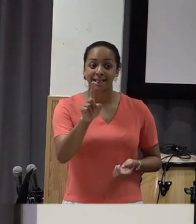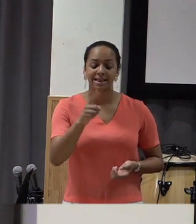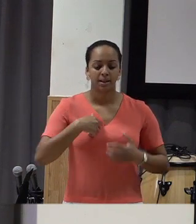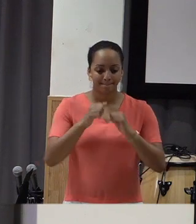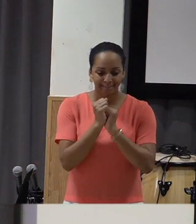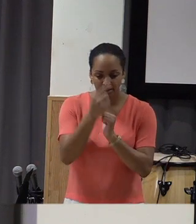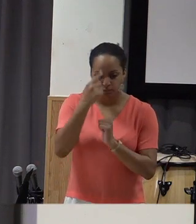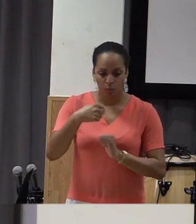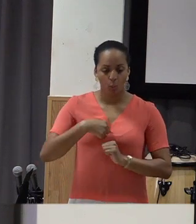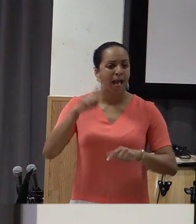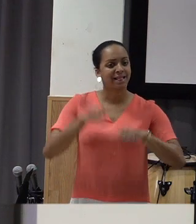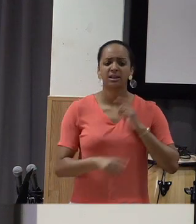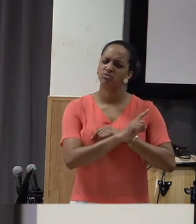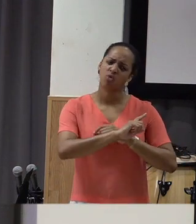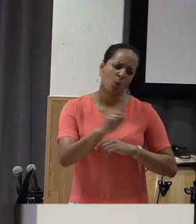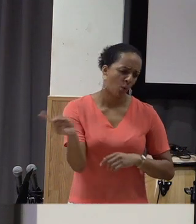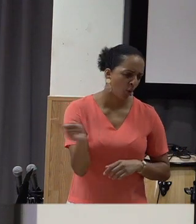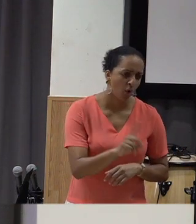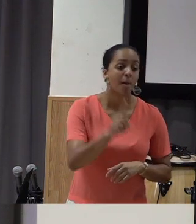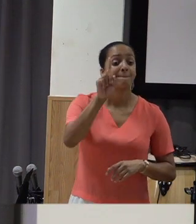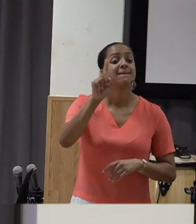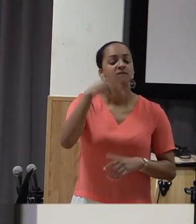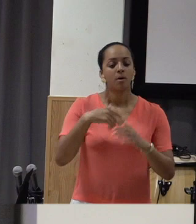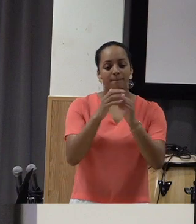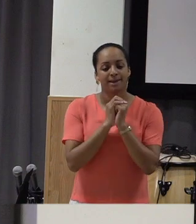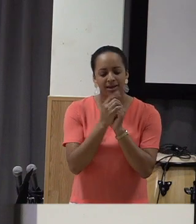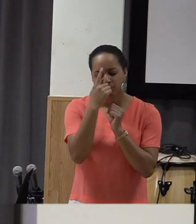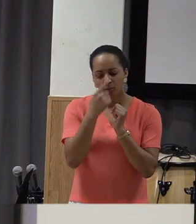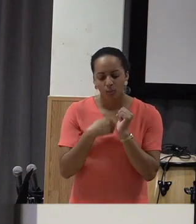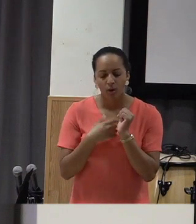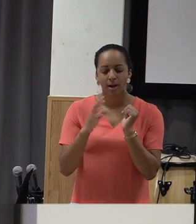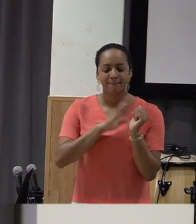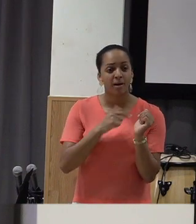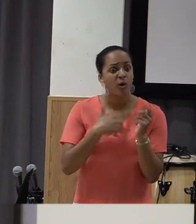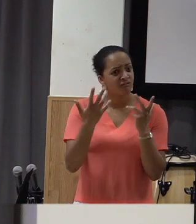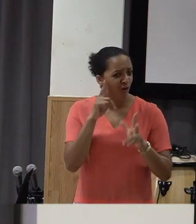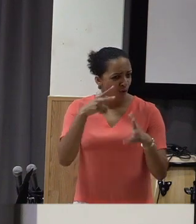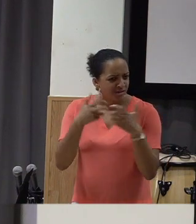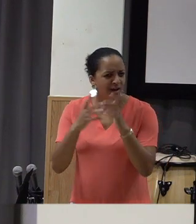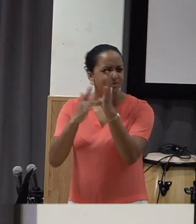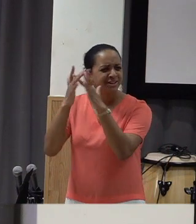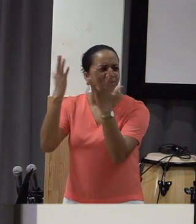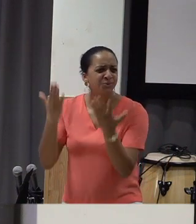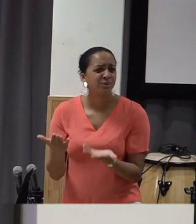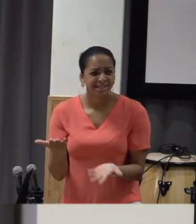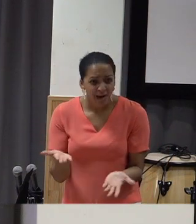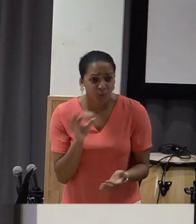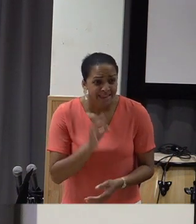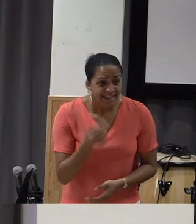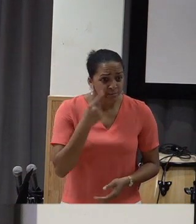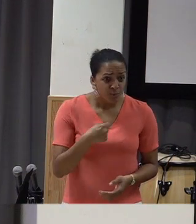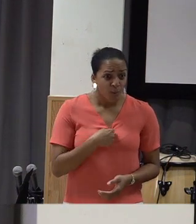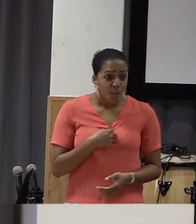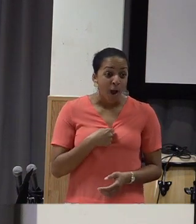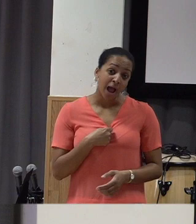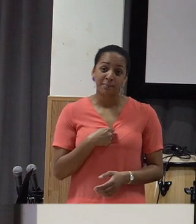chose. Mais que la finalité doit être la gloire de Dieu. Seigneur, je prie pour moi parce que je veux ressembler à Jésus. Tu vois, en fait, même quand tu pries pour toi, c'est pas pour